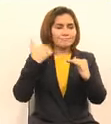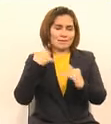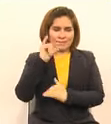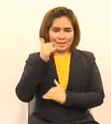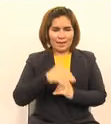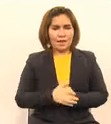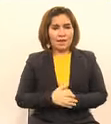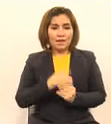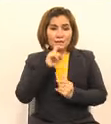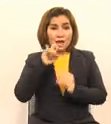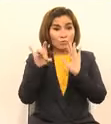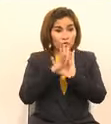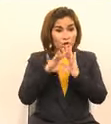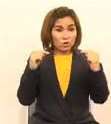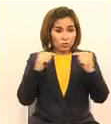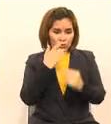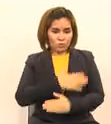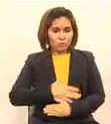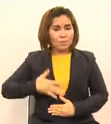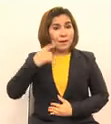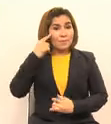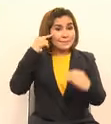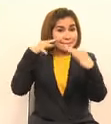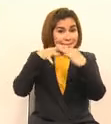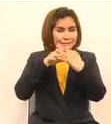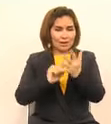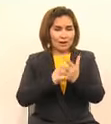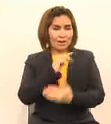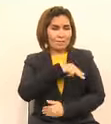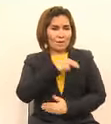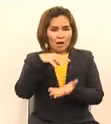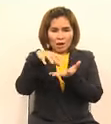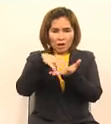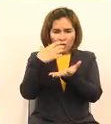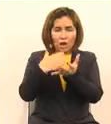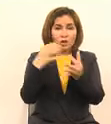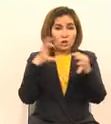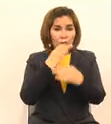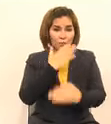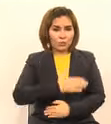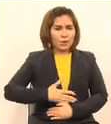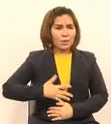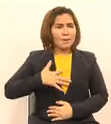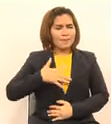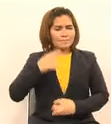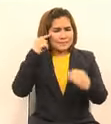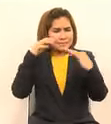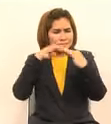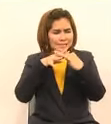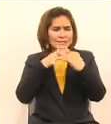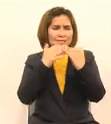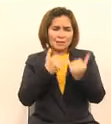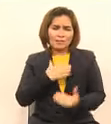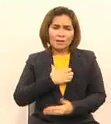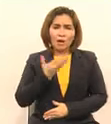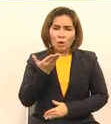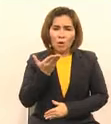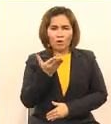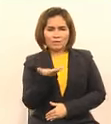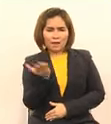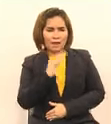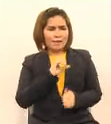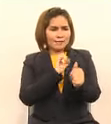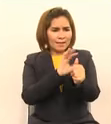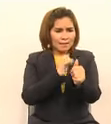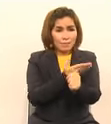ภาพจิตนะคะสืบเนื่องจากช่วงต้นที่คุณหมอพูดถึงสุขภาพจิตตอนนี้อยากจะให้แนะนำคนที่ต้อง